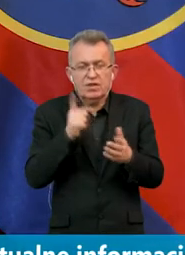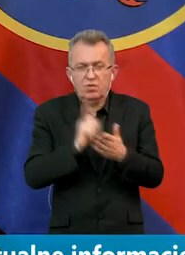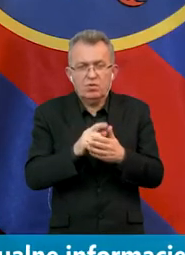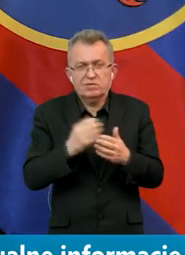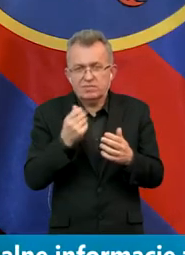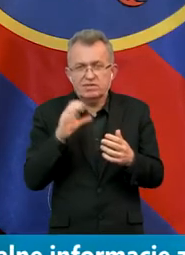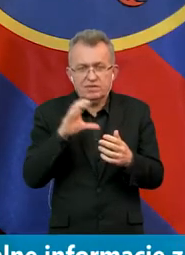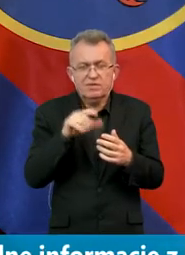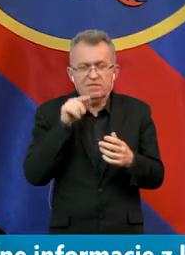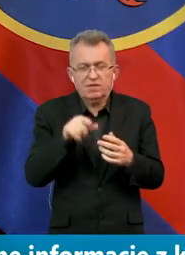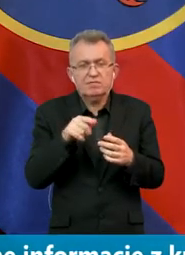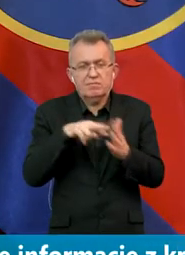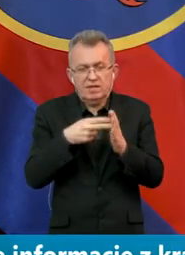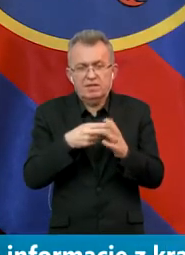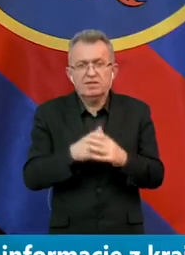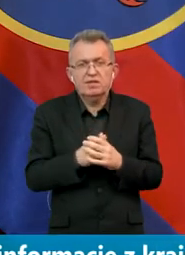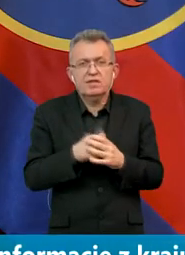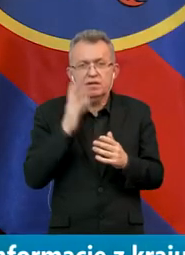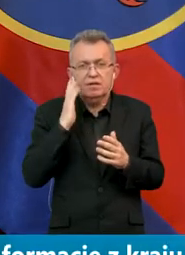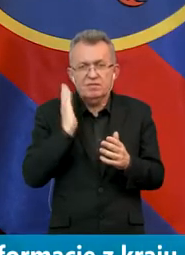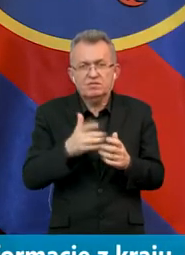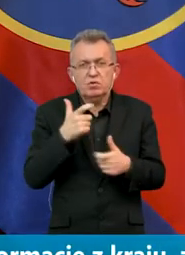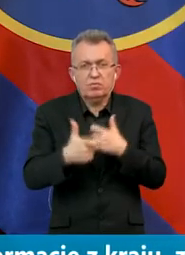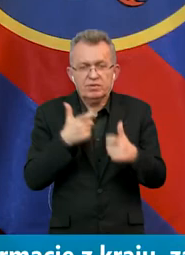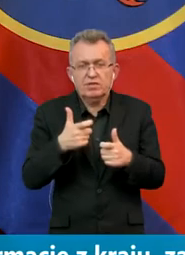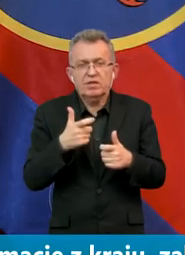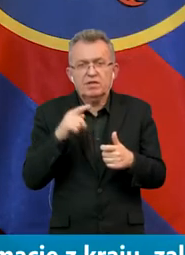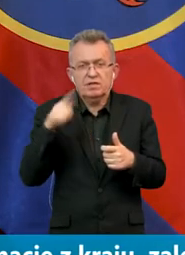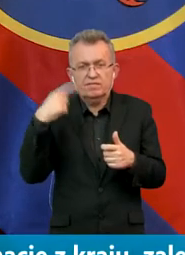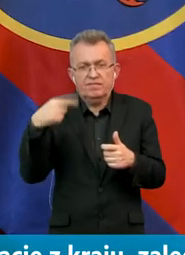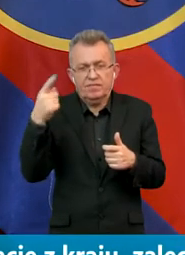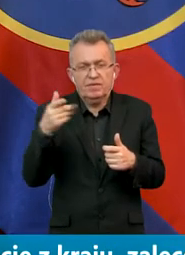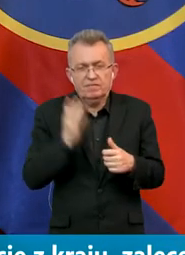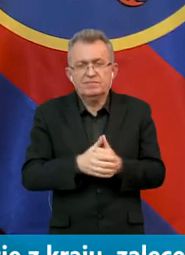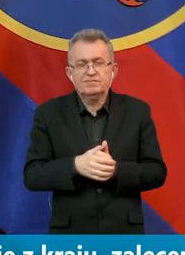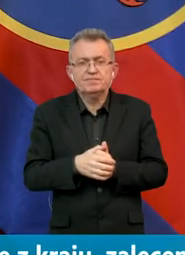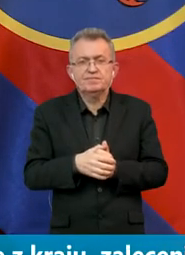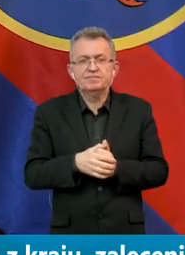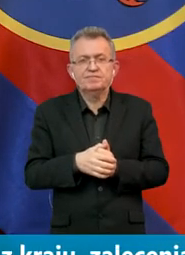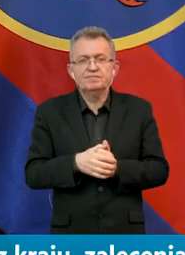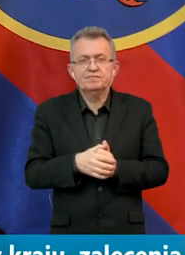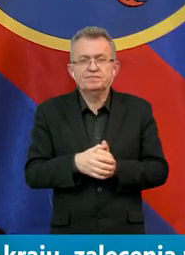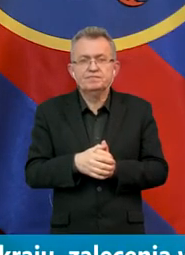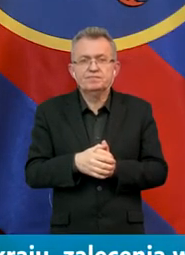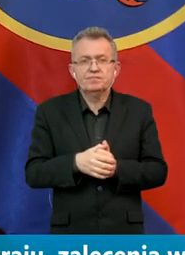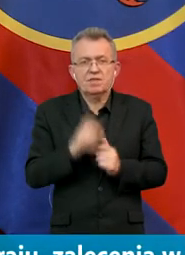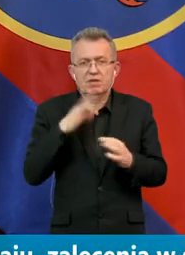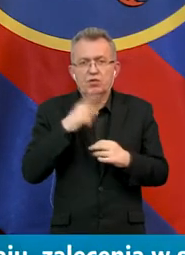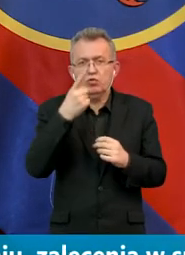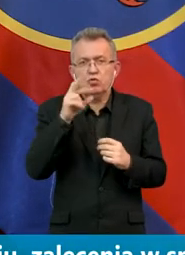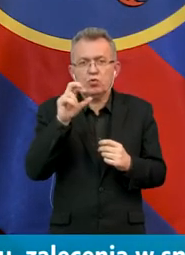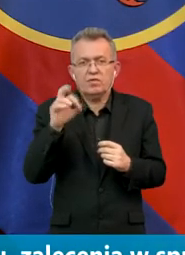środków finansowych w tej perspektywie i będziemy to robili w kolejnym rozdaniu. Pani Dorota,